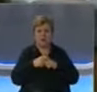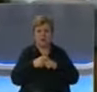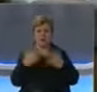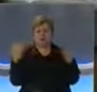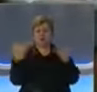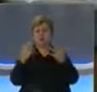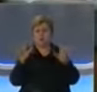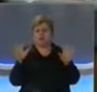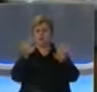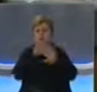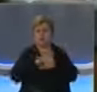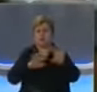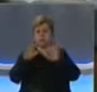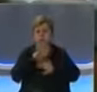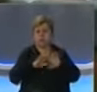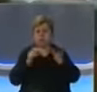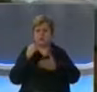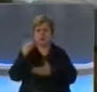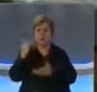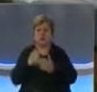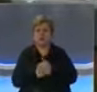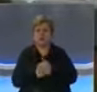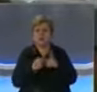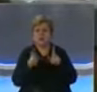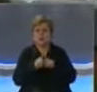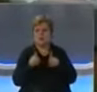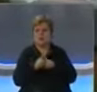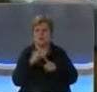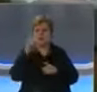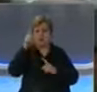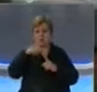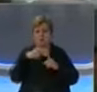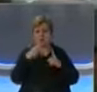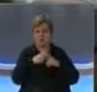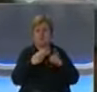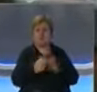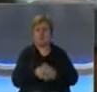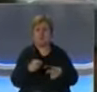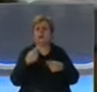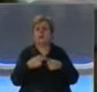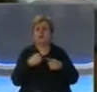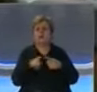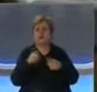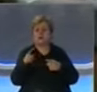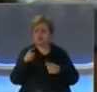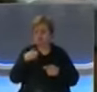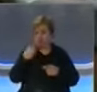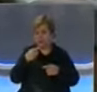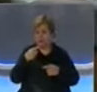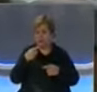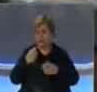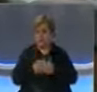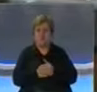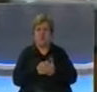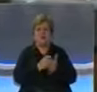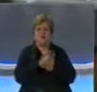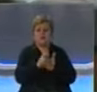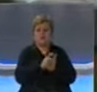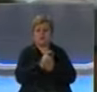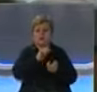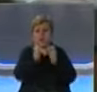edhe me ligjin, me këtë ligj të buxhetit, mirëpo edhe me atë të RTK-s, sepse këtu thuhet që për një periudhë tranzitore